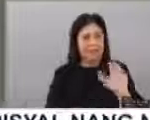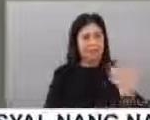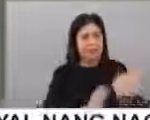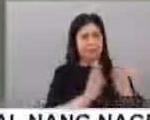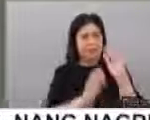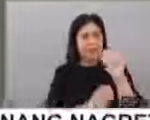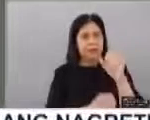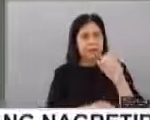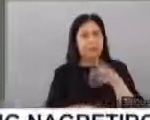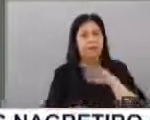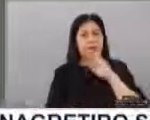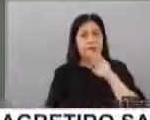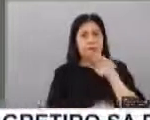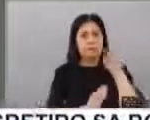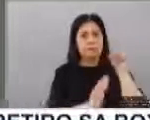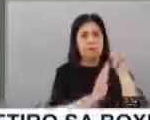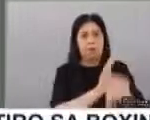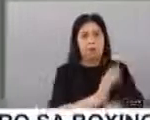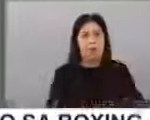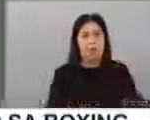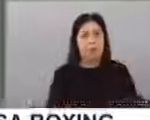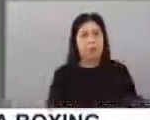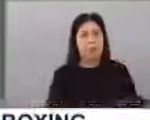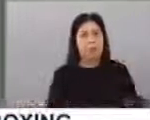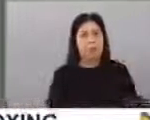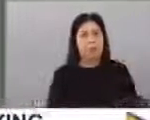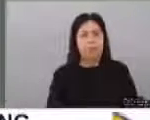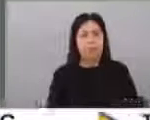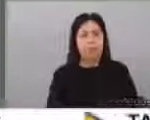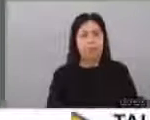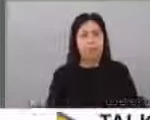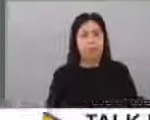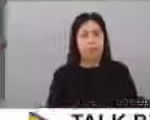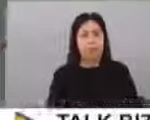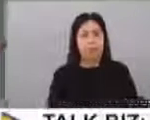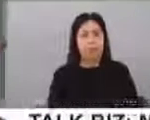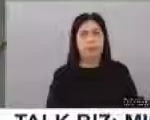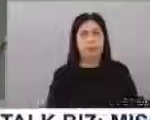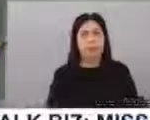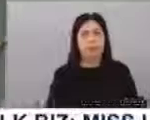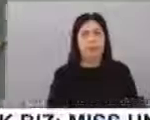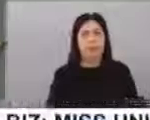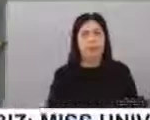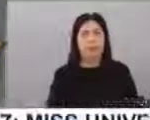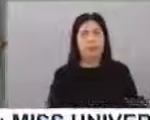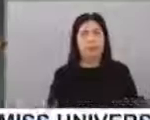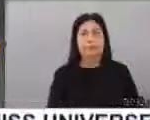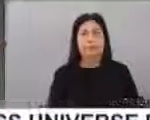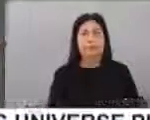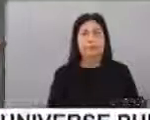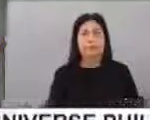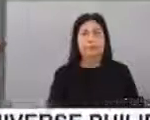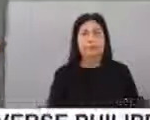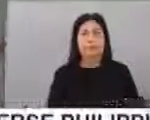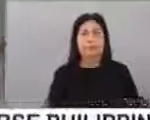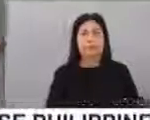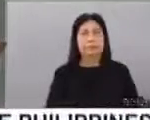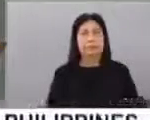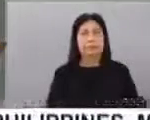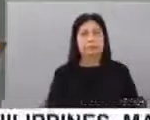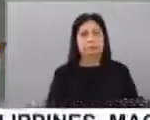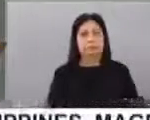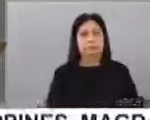Sa pool, sa CCTV, ang salpukan ng motorsiklo at dalawang tricycle sa barangay Balon Anito sa Mariveles, Bataan, lampas alas 9